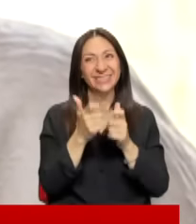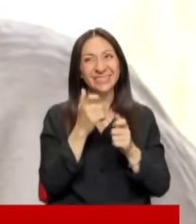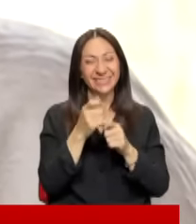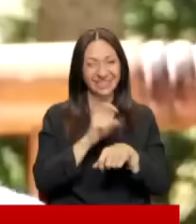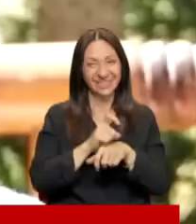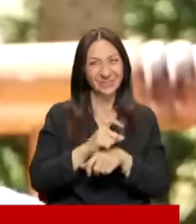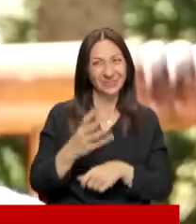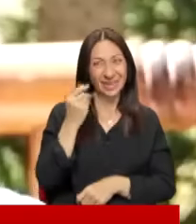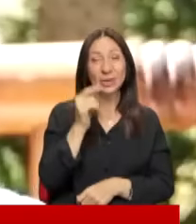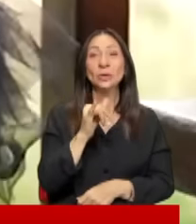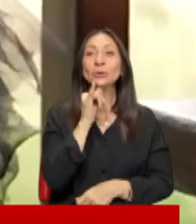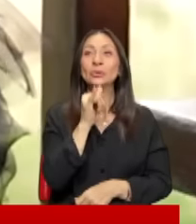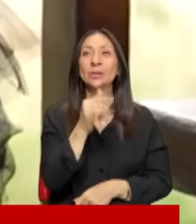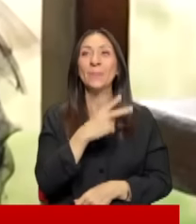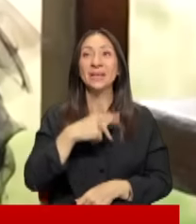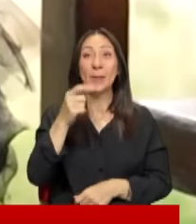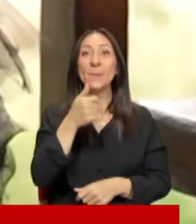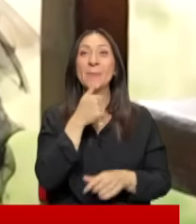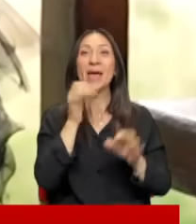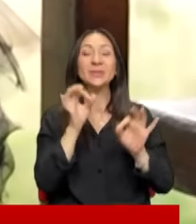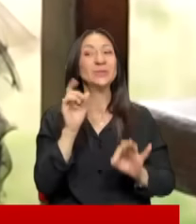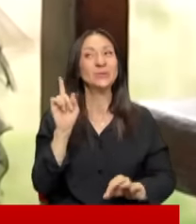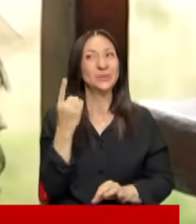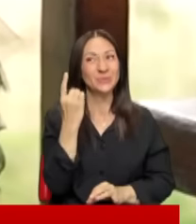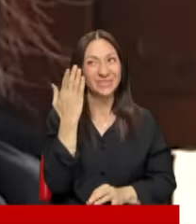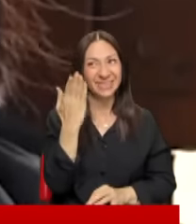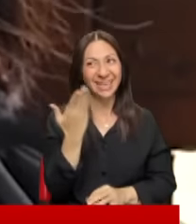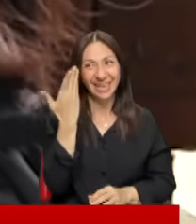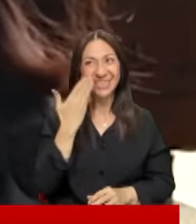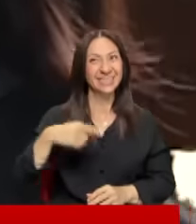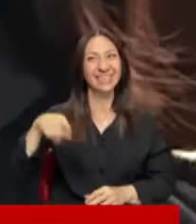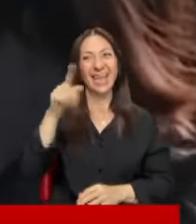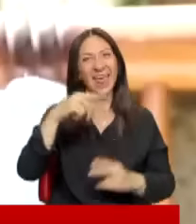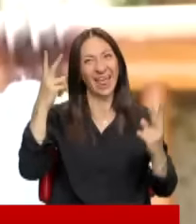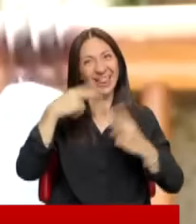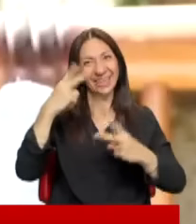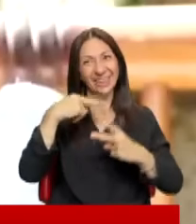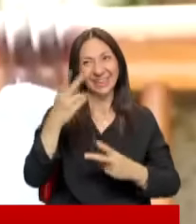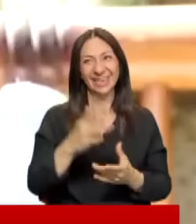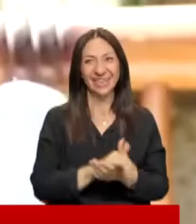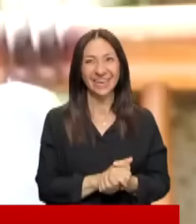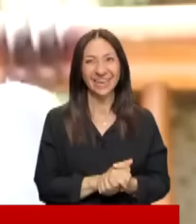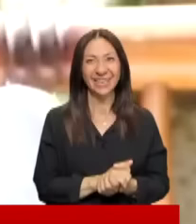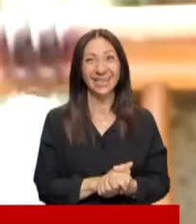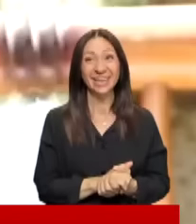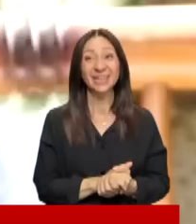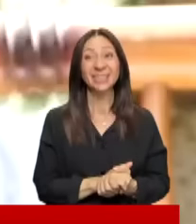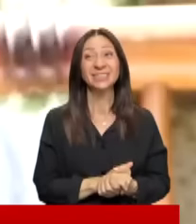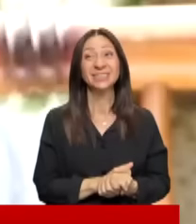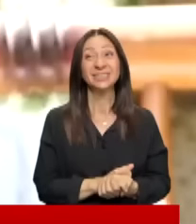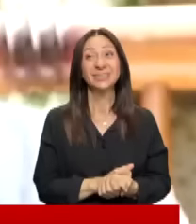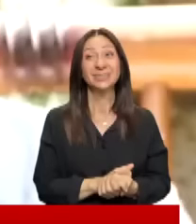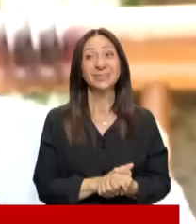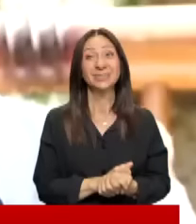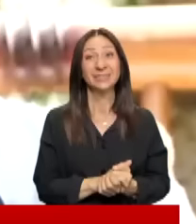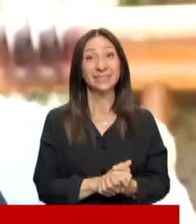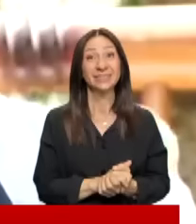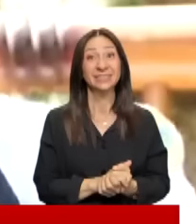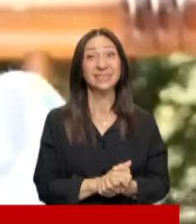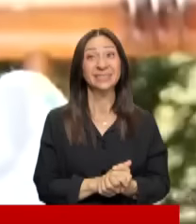geçirmemize kızar. Düzce Belediyesi'nin Babalar Günü sürprizi izleyenleri ağlattı. Babacığım, sana bir şey söyleyeceğim